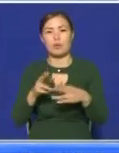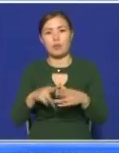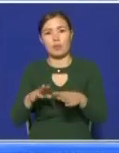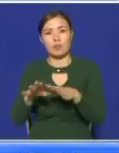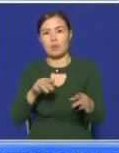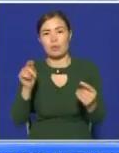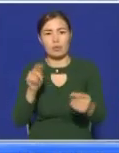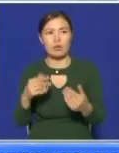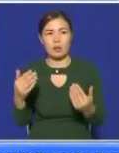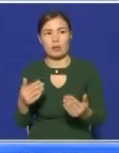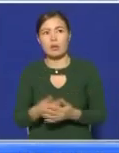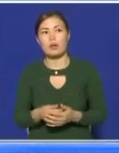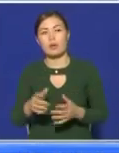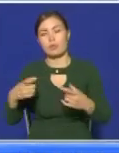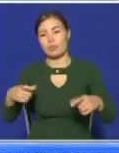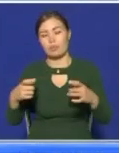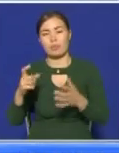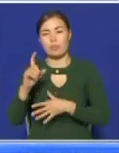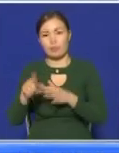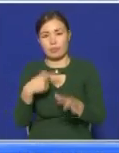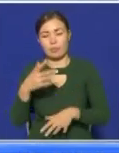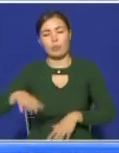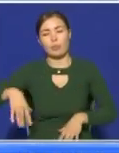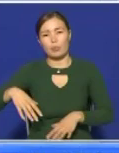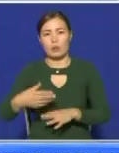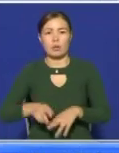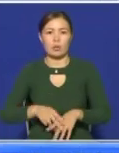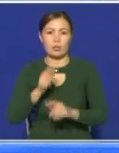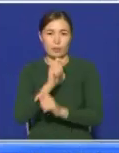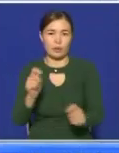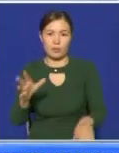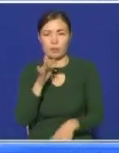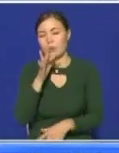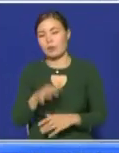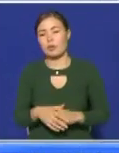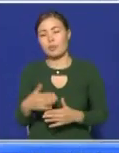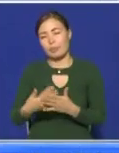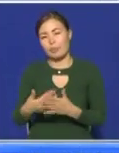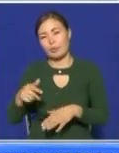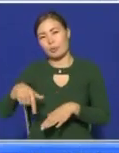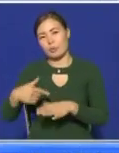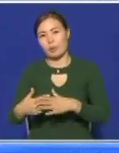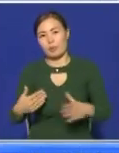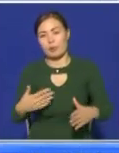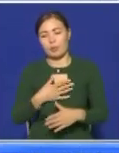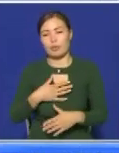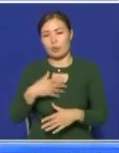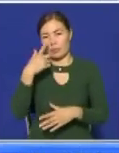деді. Сосын сол жерден бізде тест алды. Кейіннен марапаттау кезеңінде марапаттаудан алдын